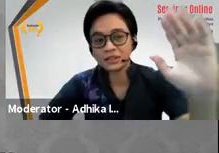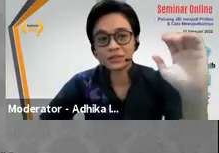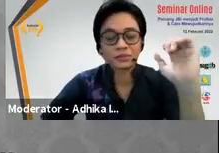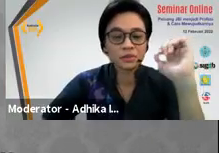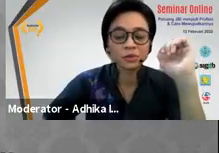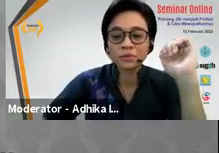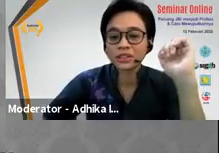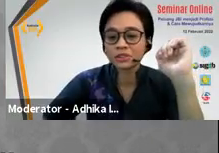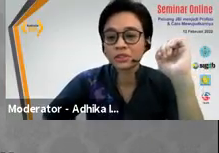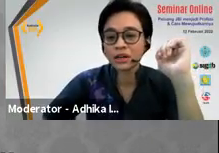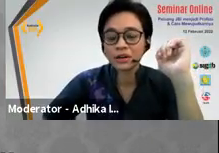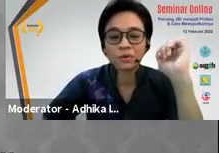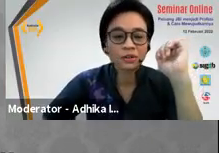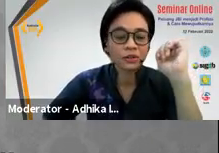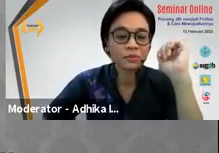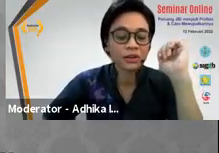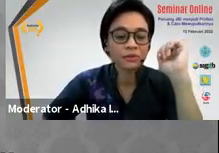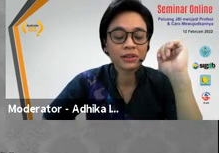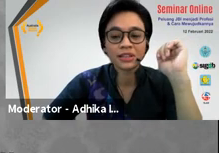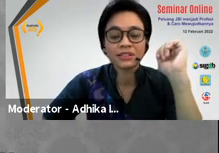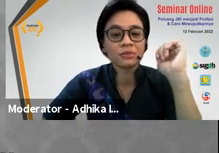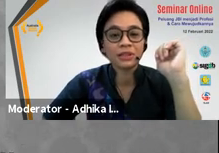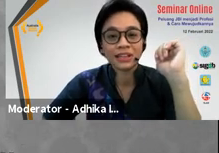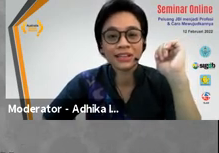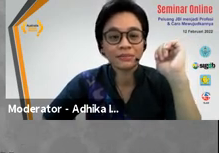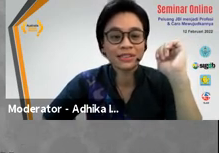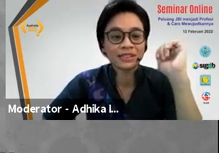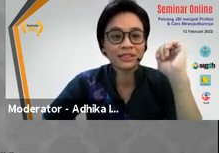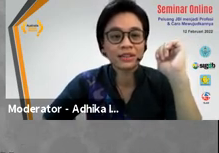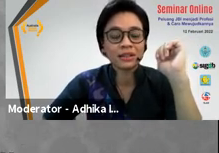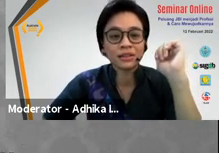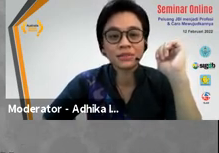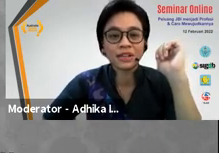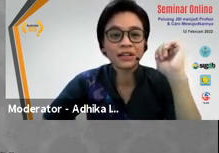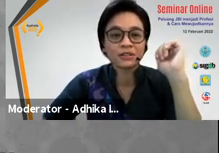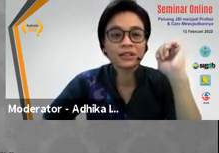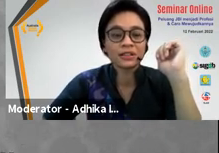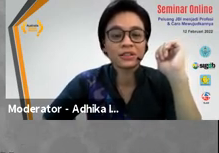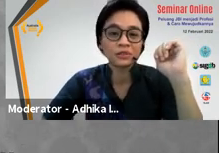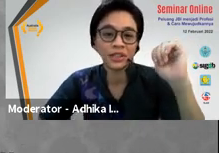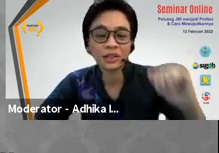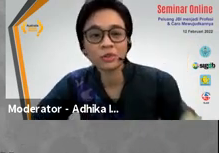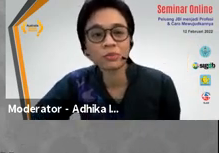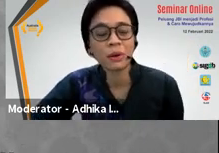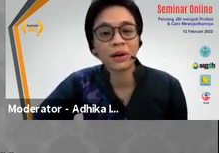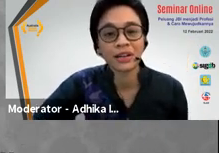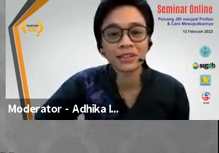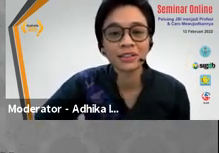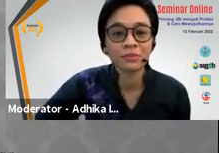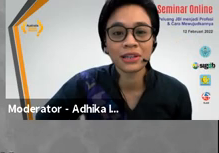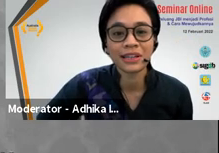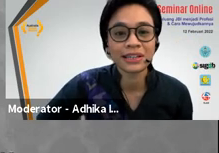tadi sebelum lanjut waktu yang diberikan panitia satu menit lagi ya Mas nanti bisa kita lain Candi diskusi tapi